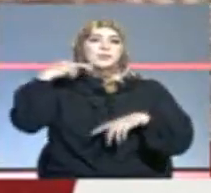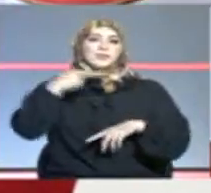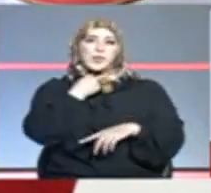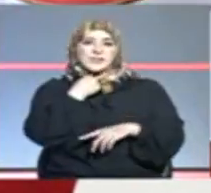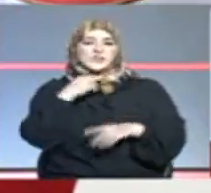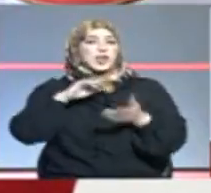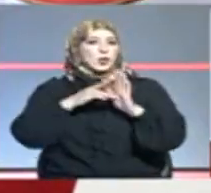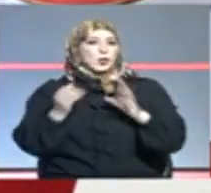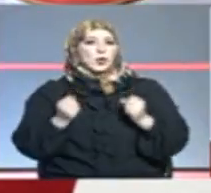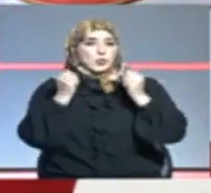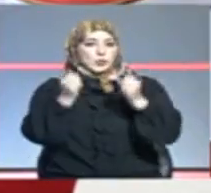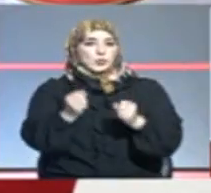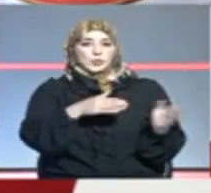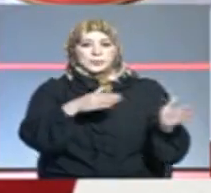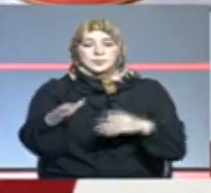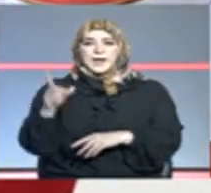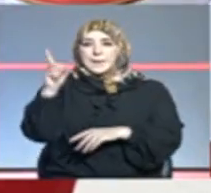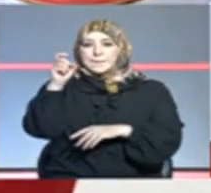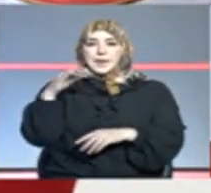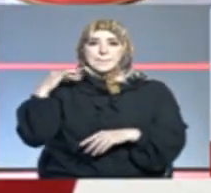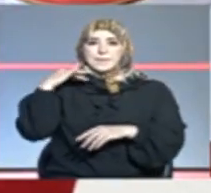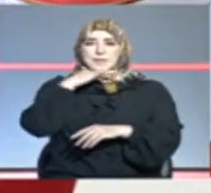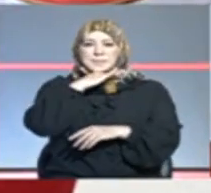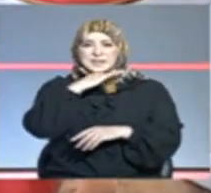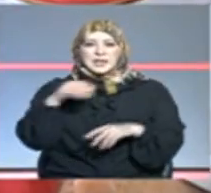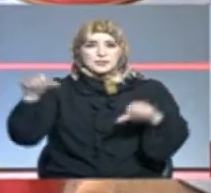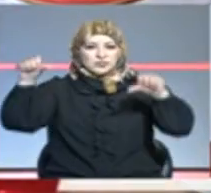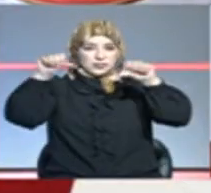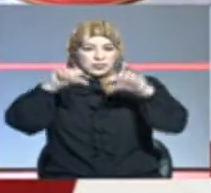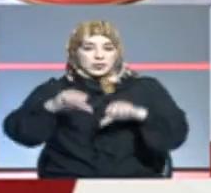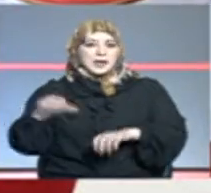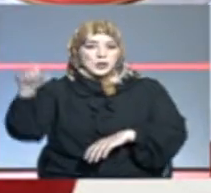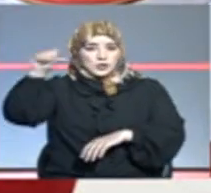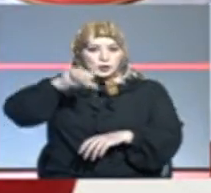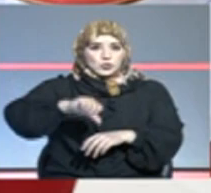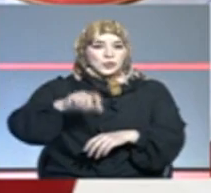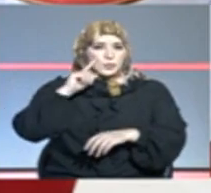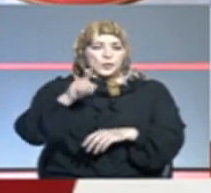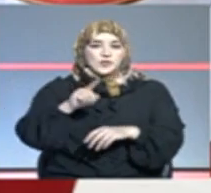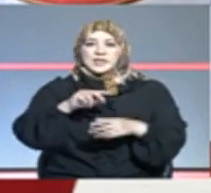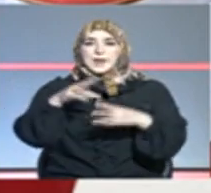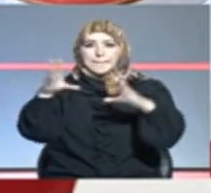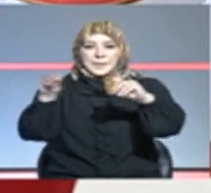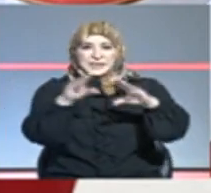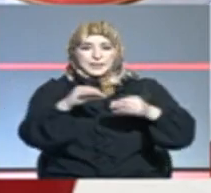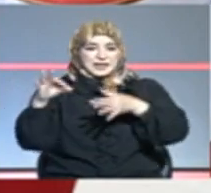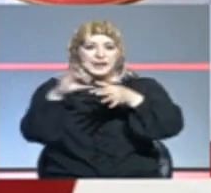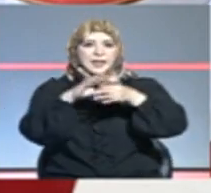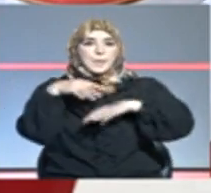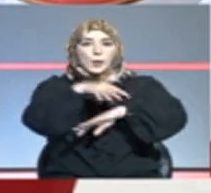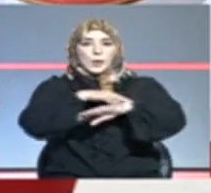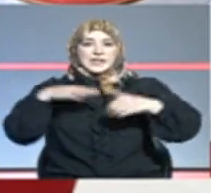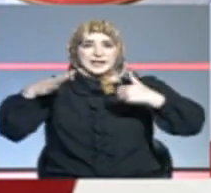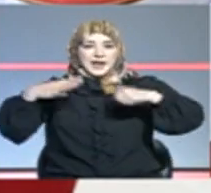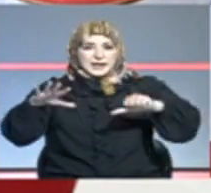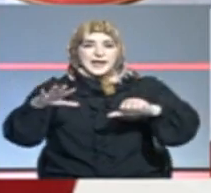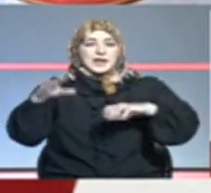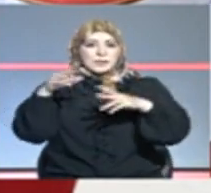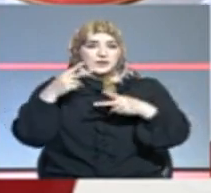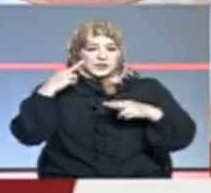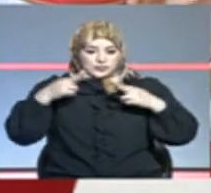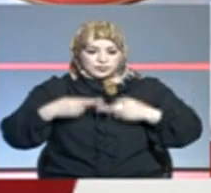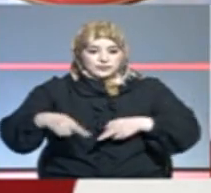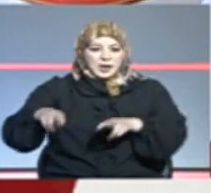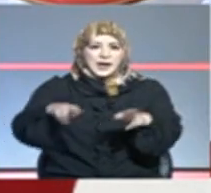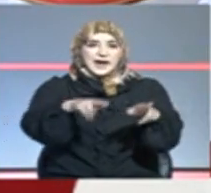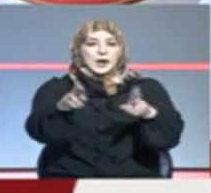المبذولة. ضخ مياه صرف صحي في النخيلات، في شطرانة، في واد خليج، في واد سيدي سليمان، وراء معمل